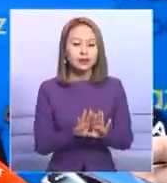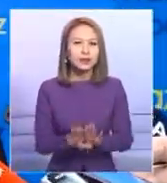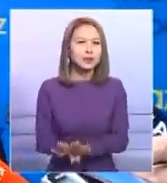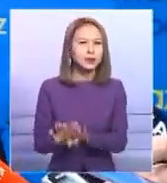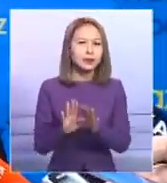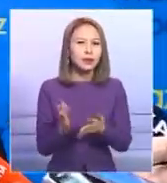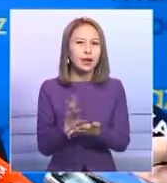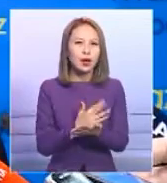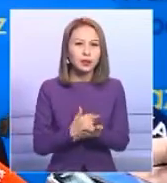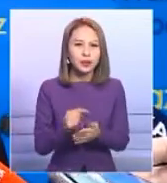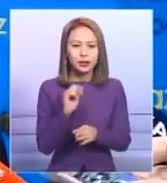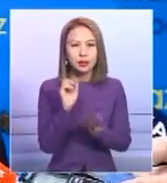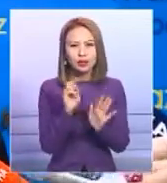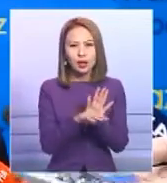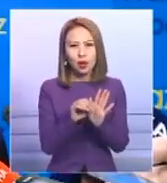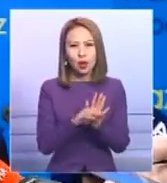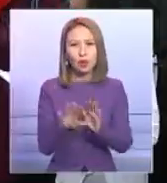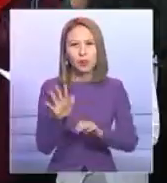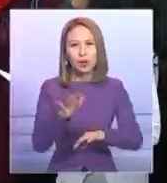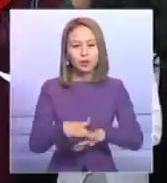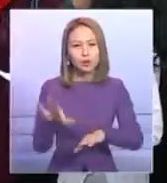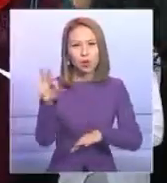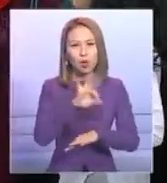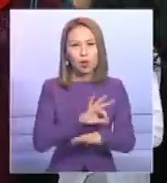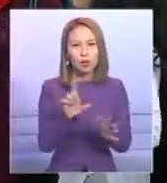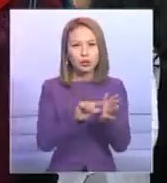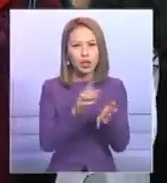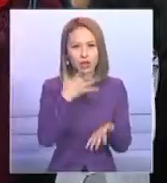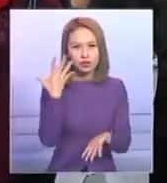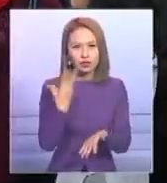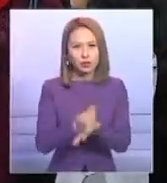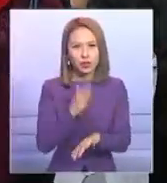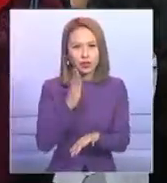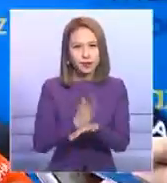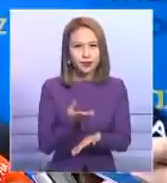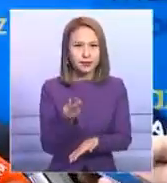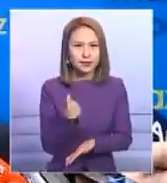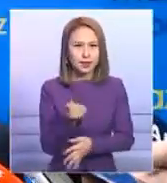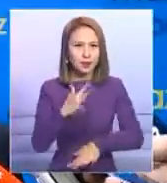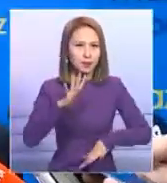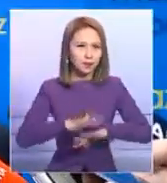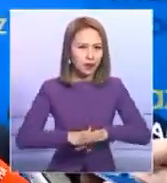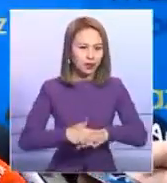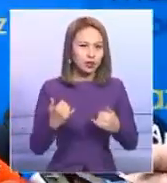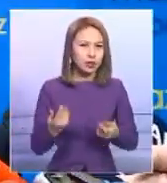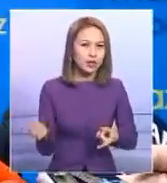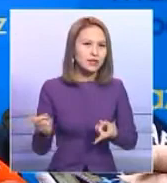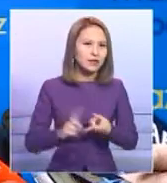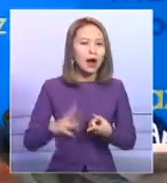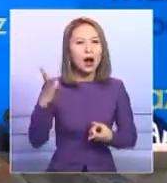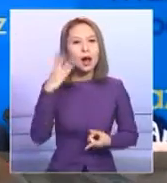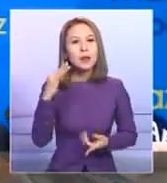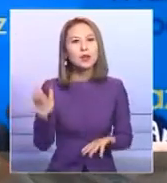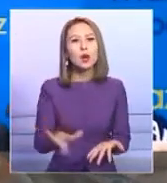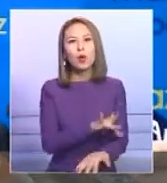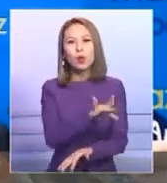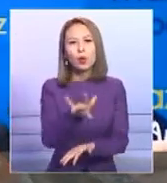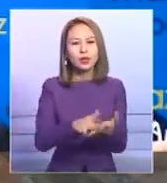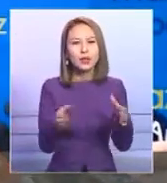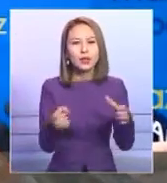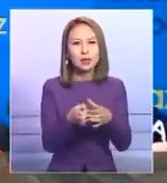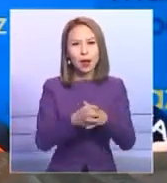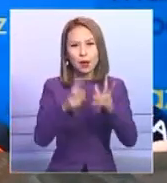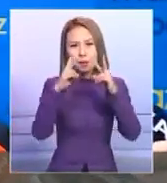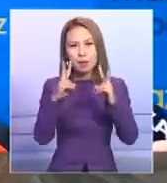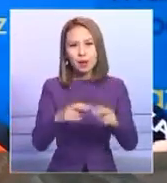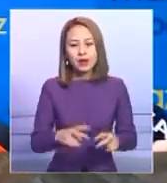Бірыңғай жинақтаушы зейнетақы қорының өз капиталы барын айтқым келеді. Қазір бізге Ұлттық қауіпсіздік комитетінің Алматы қалалық департаменті тексеріске Ұлттық